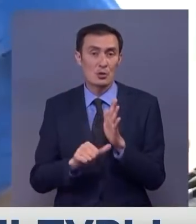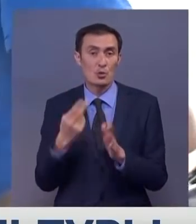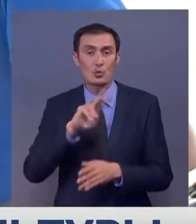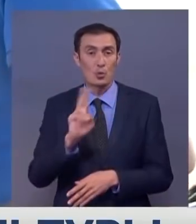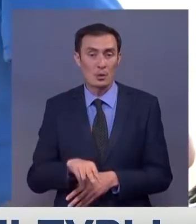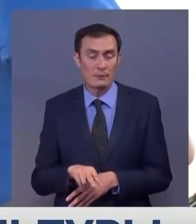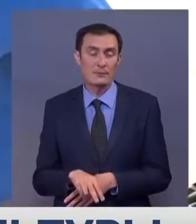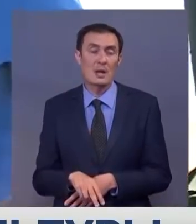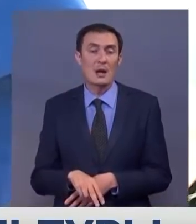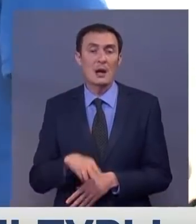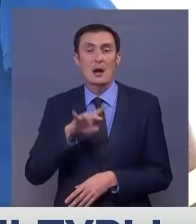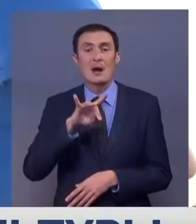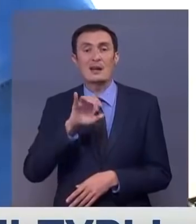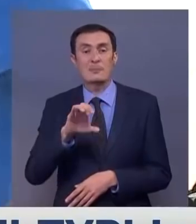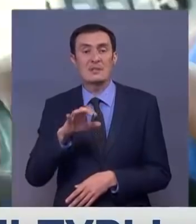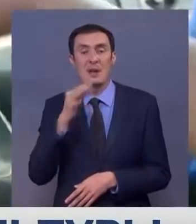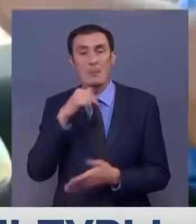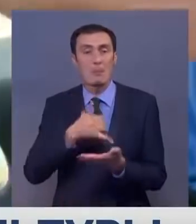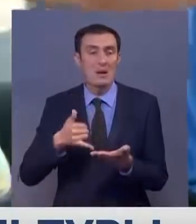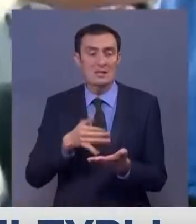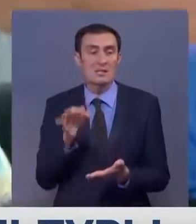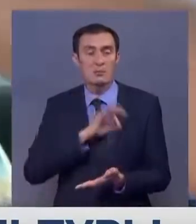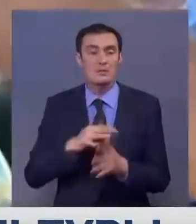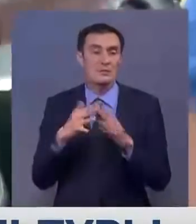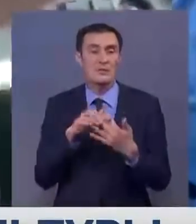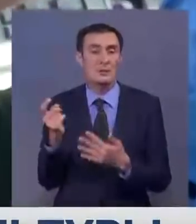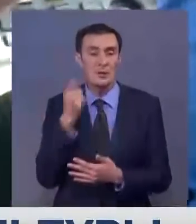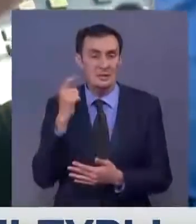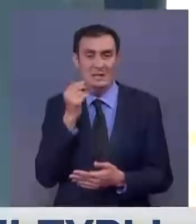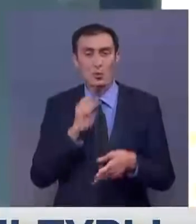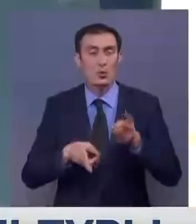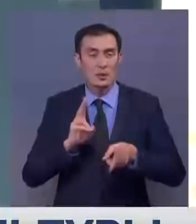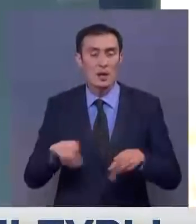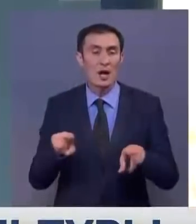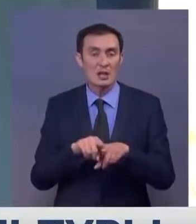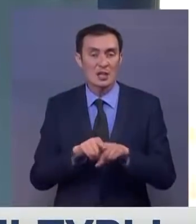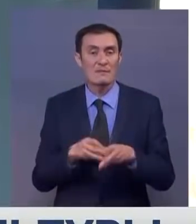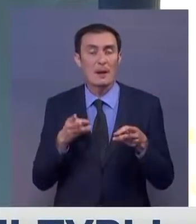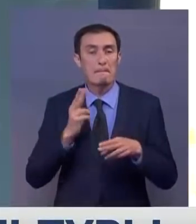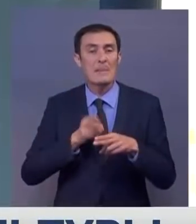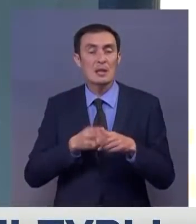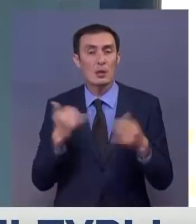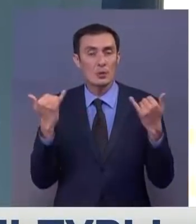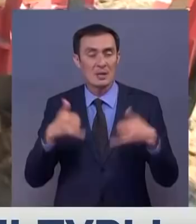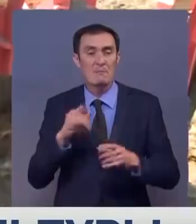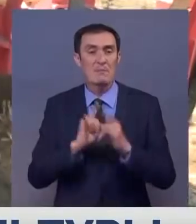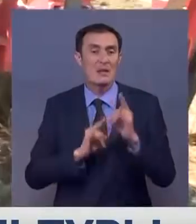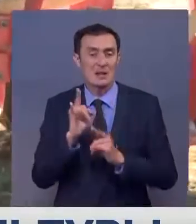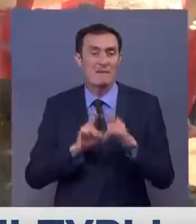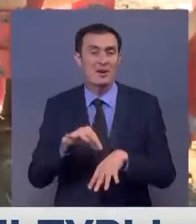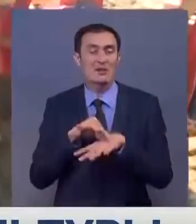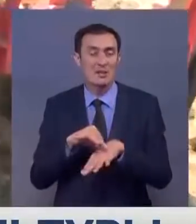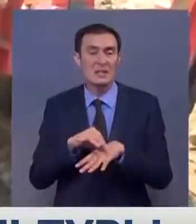$460. Рапсовое масло широко применяется не только в сельском хозяйстве и кулинарии, но и в металлургической, мыловаренной,